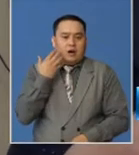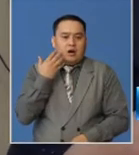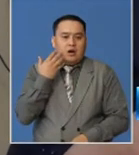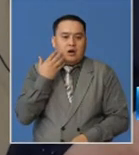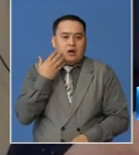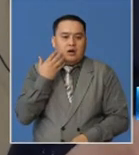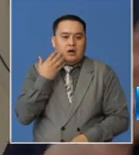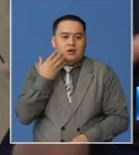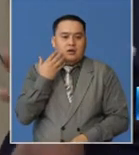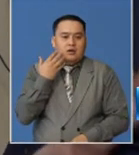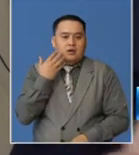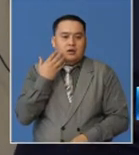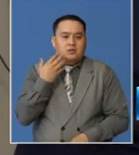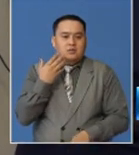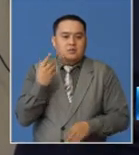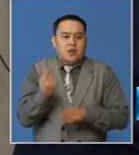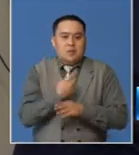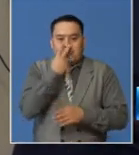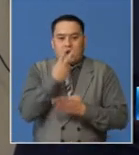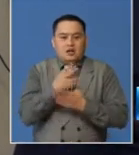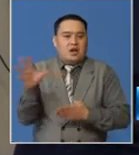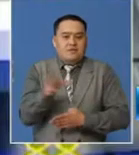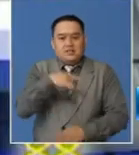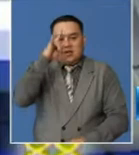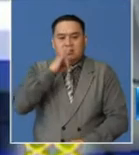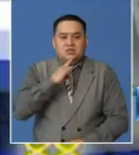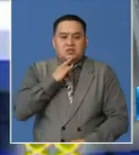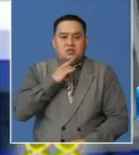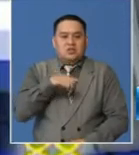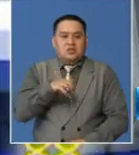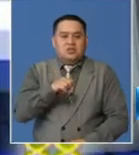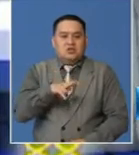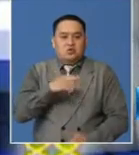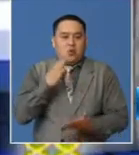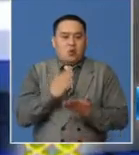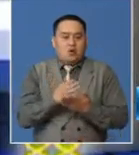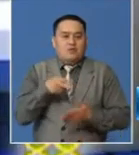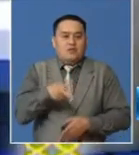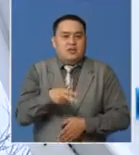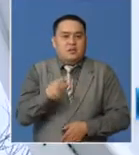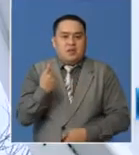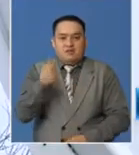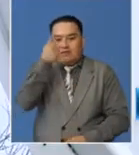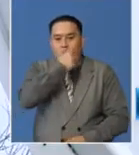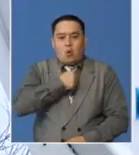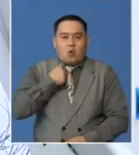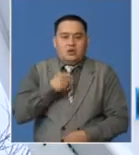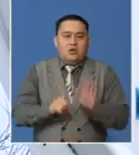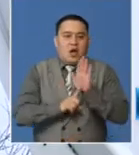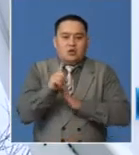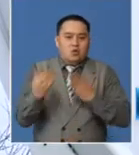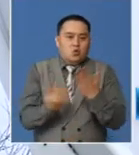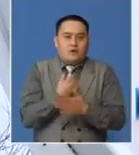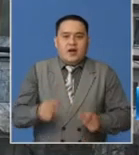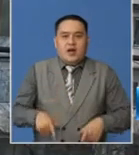этого «Уакат», первые сюжеты показывали на весь Казахстан. Студия ЖТСУ просуществовала до 2001 года. Затем начинается